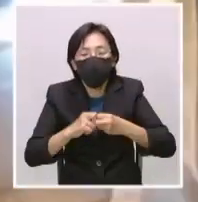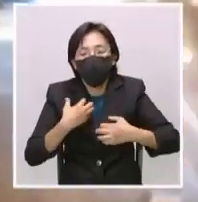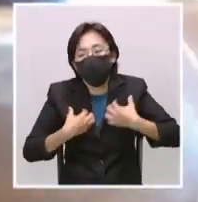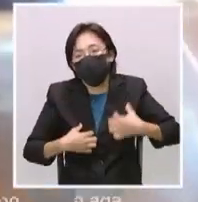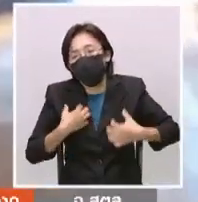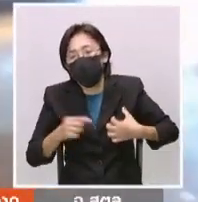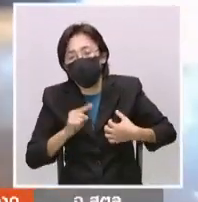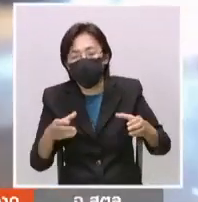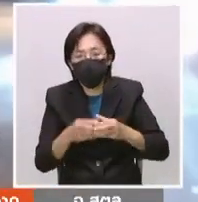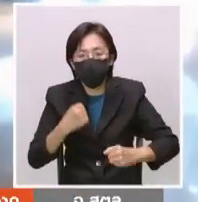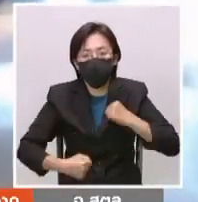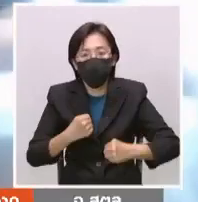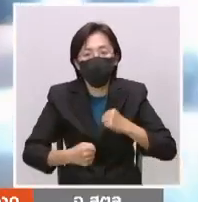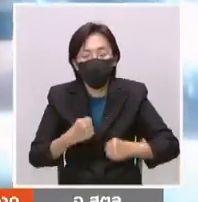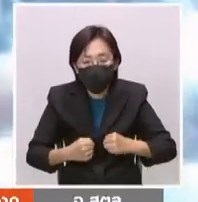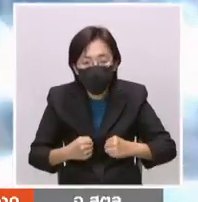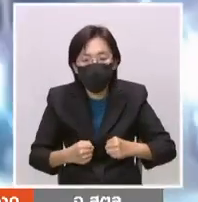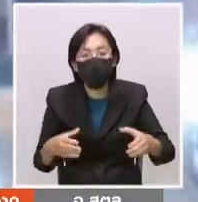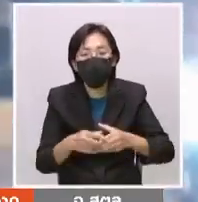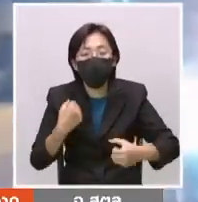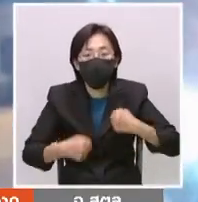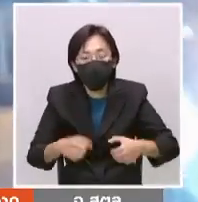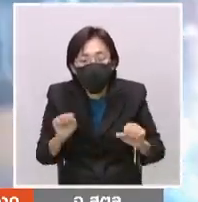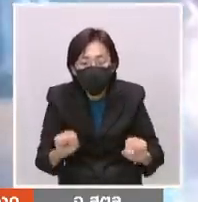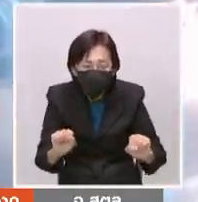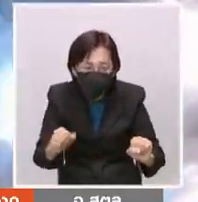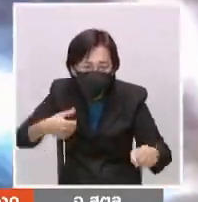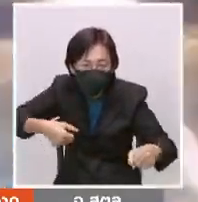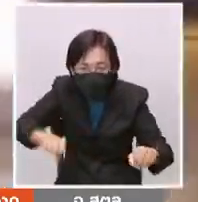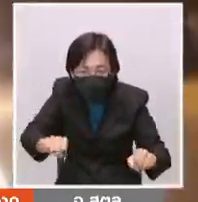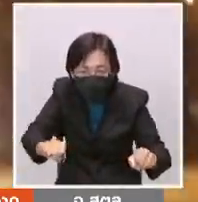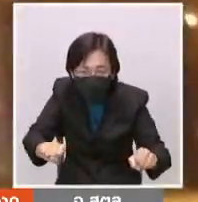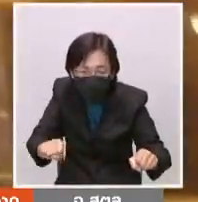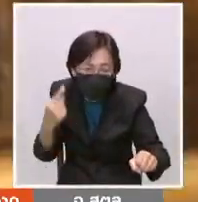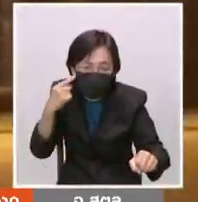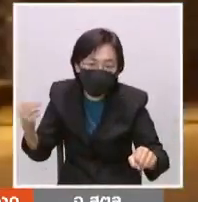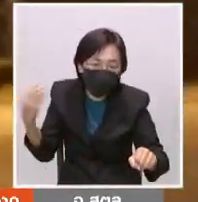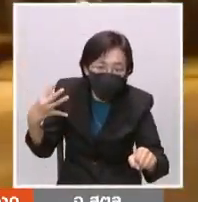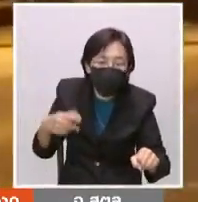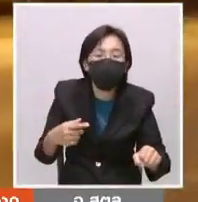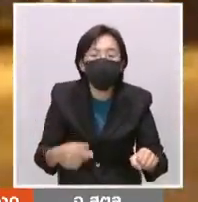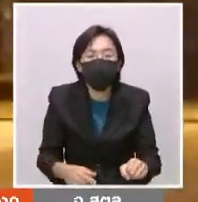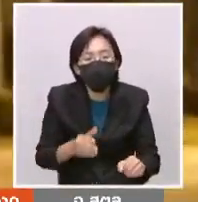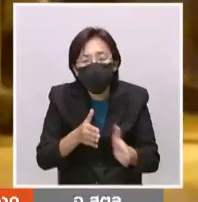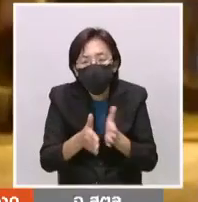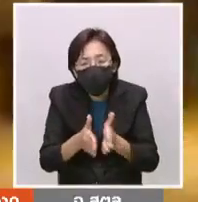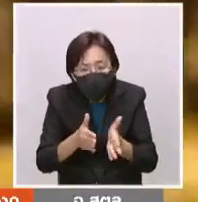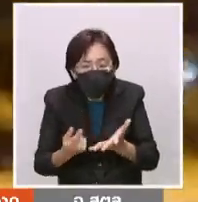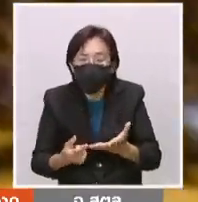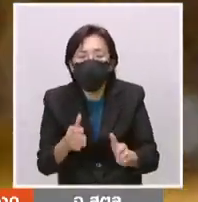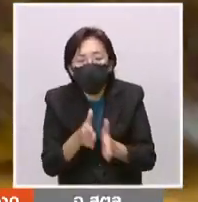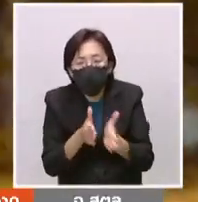จากกลุ่มวัยรุ่นนี่นะครับมารวมตัวกัน ซิ่งรถเสียงดังแบบนี้นะเป็น